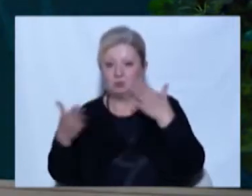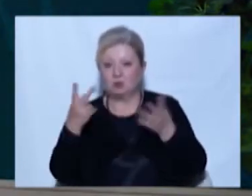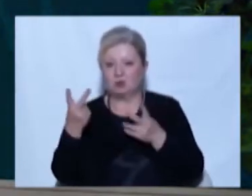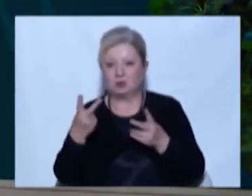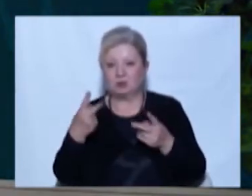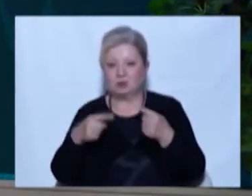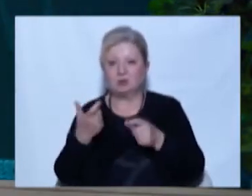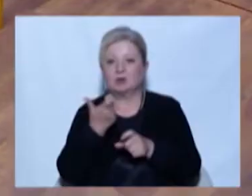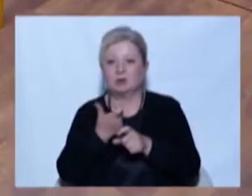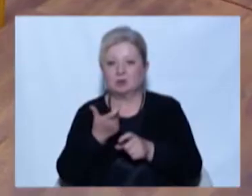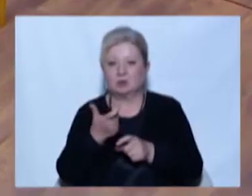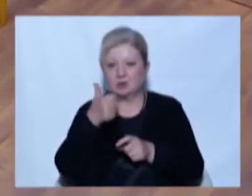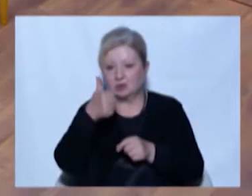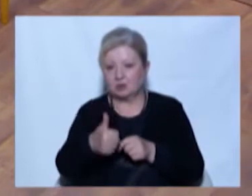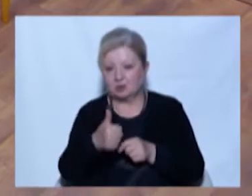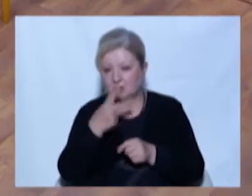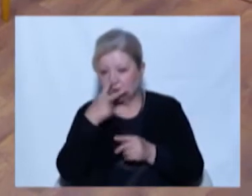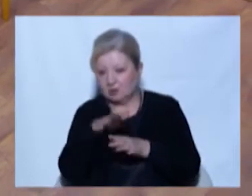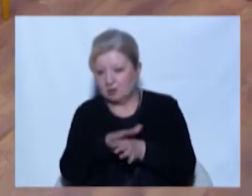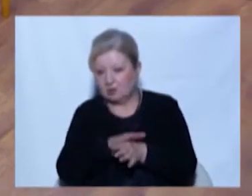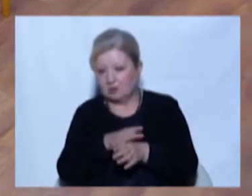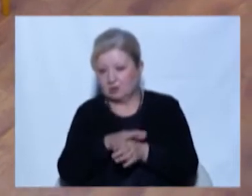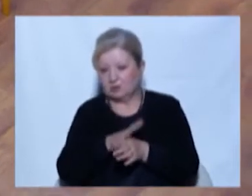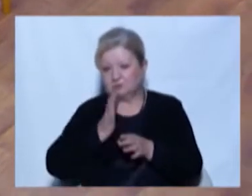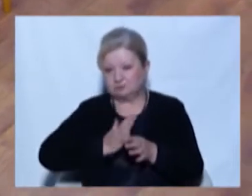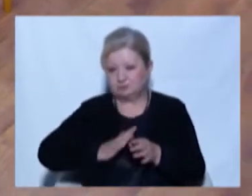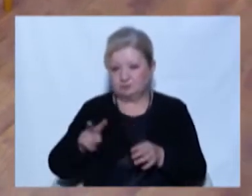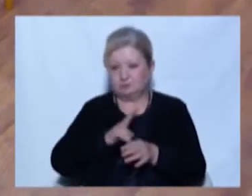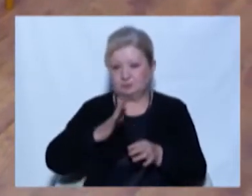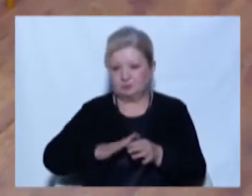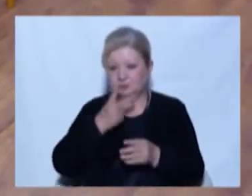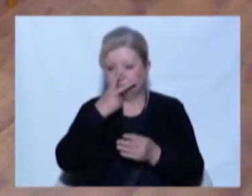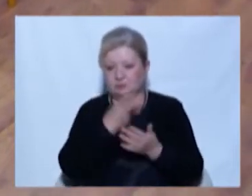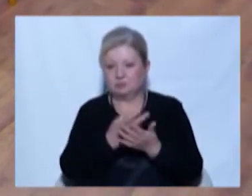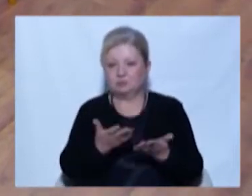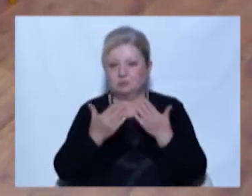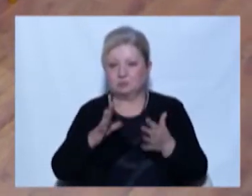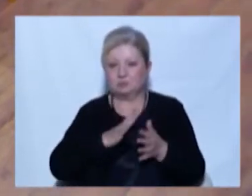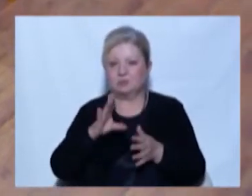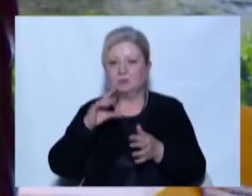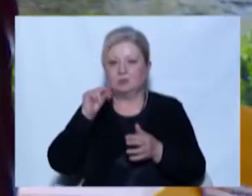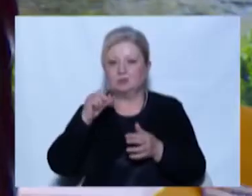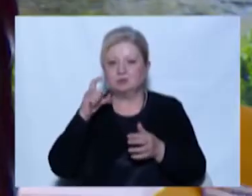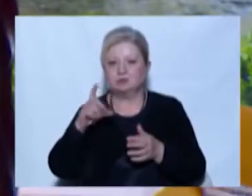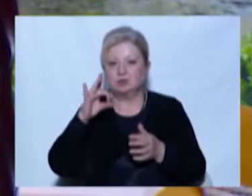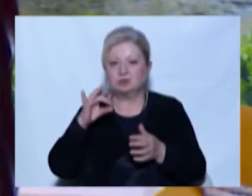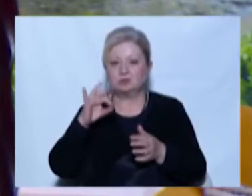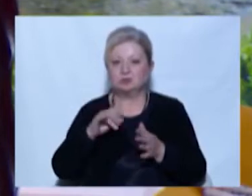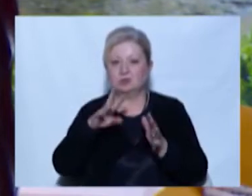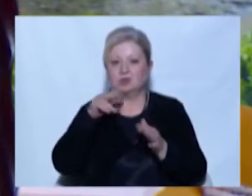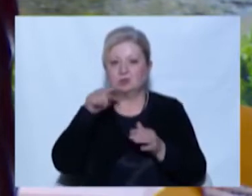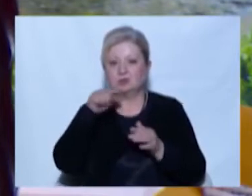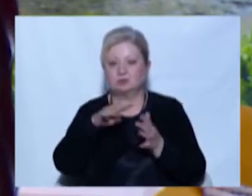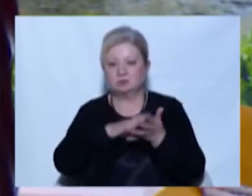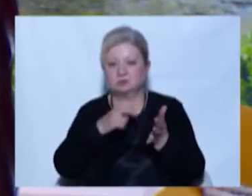ertmanets targa khani itanda ashkarat gamochnda Churchillis gamosvashi 1946 tsels Amerikis Sheshertebul